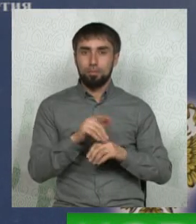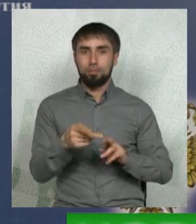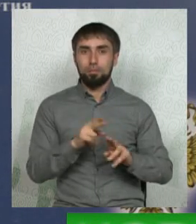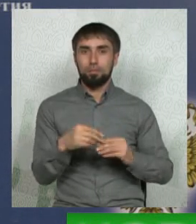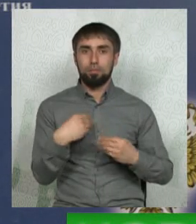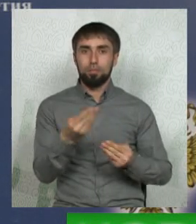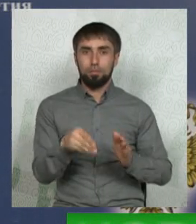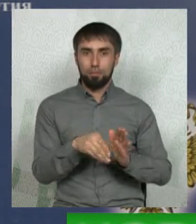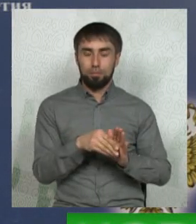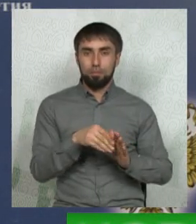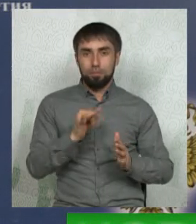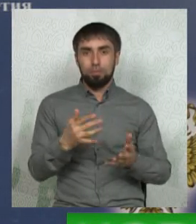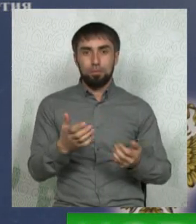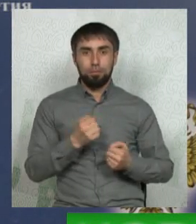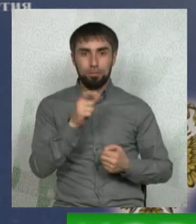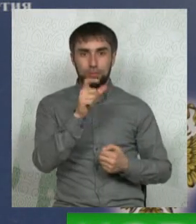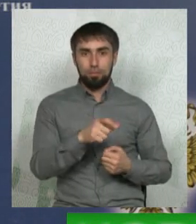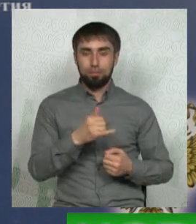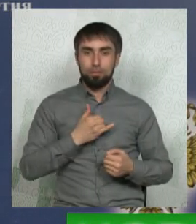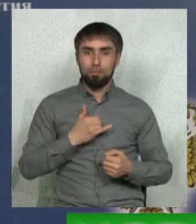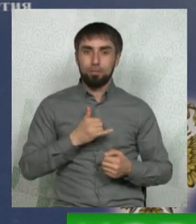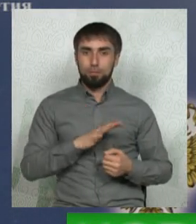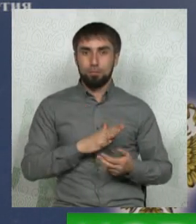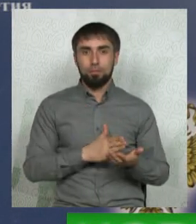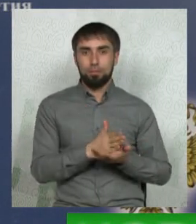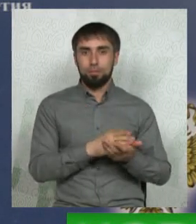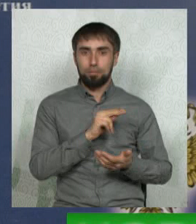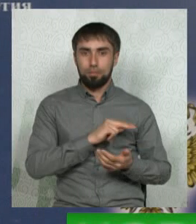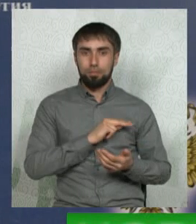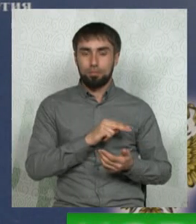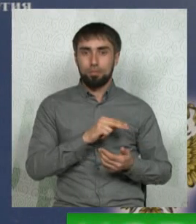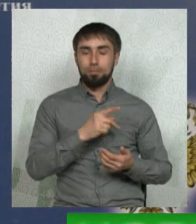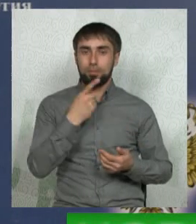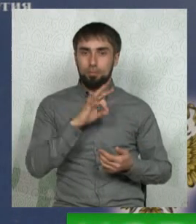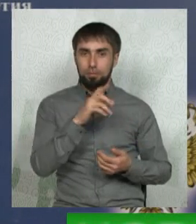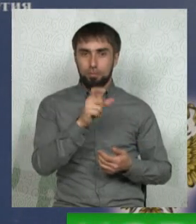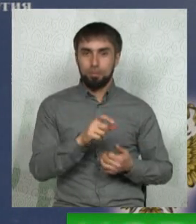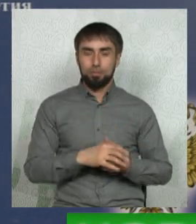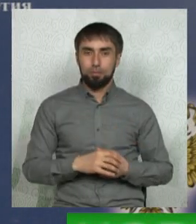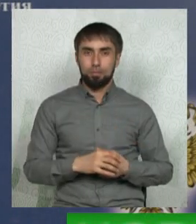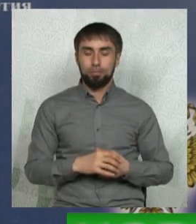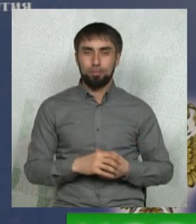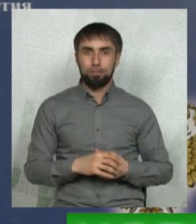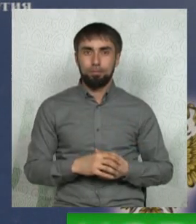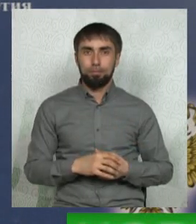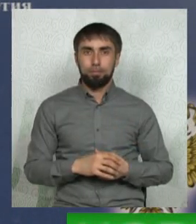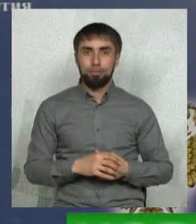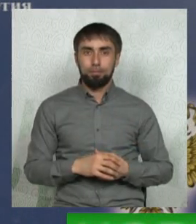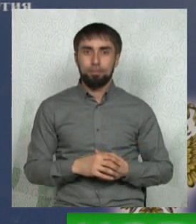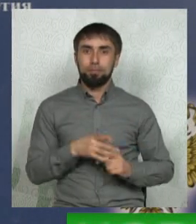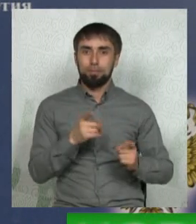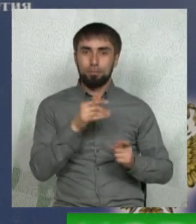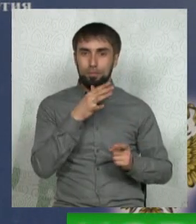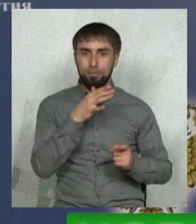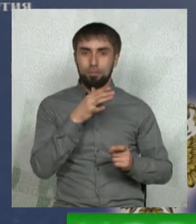взятки. Так вот, получателями взяток у нас являлись сотрудники правоохранительных органов. В настоящее